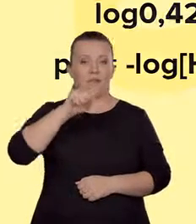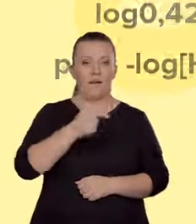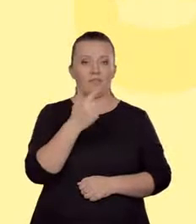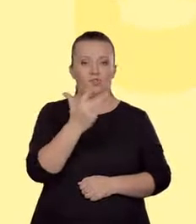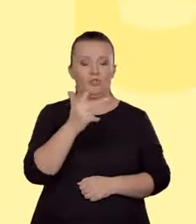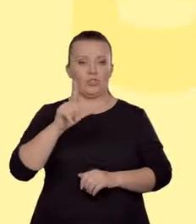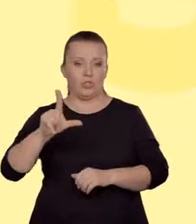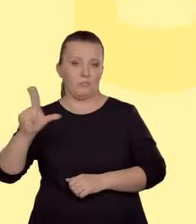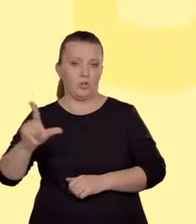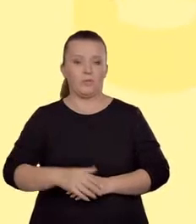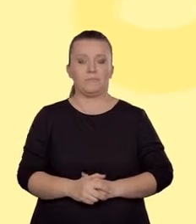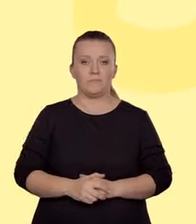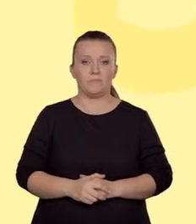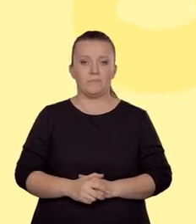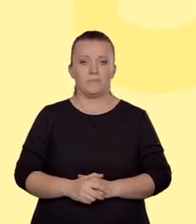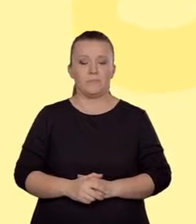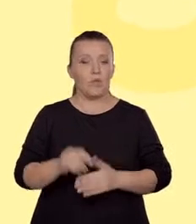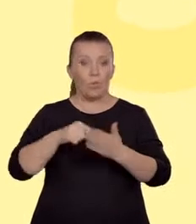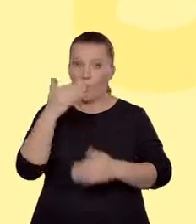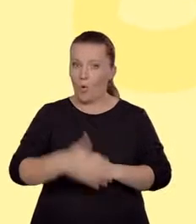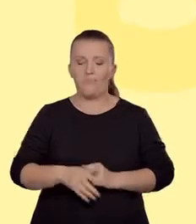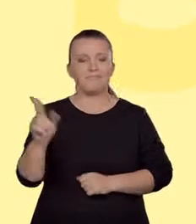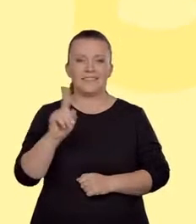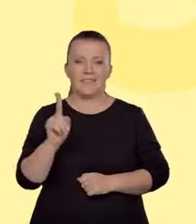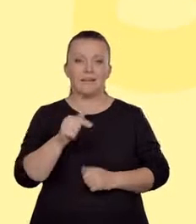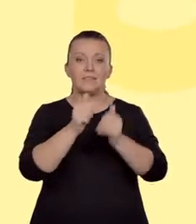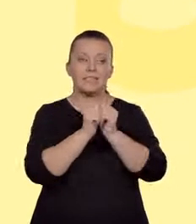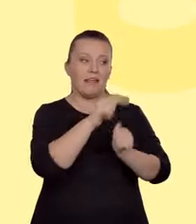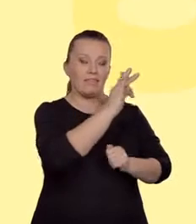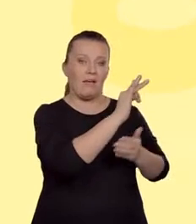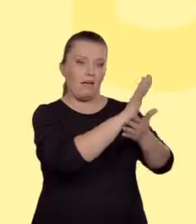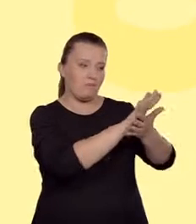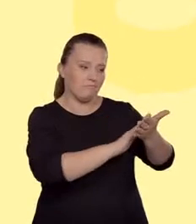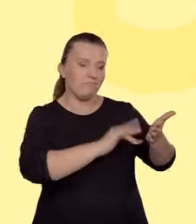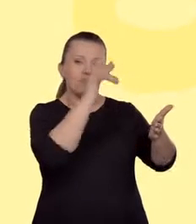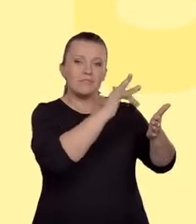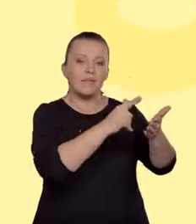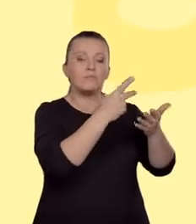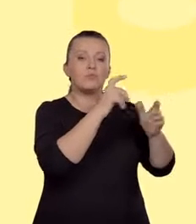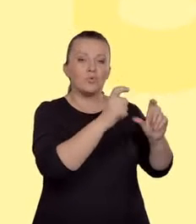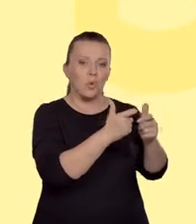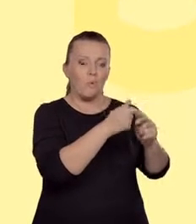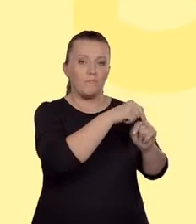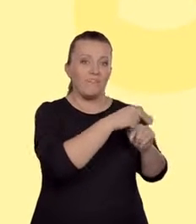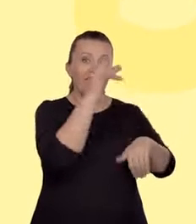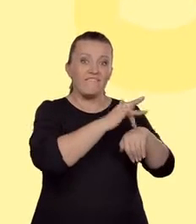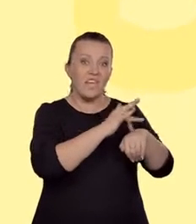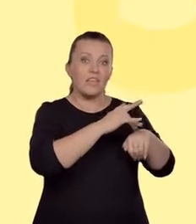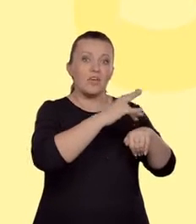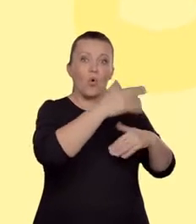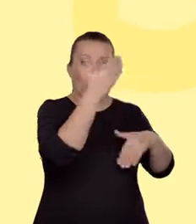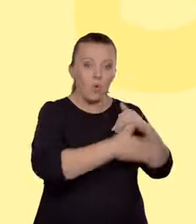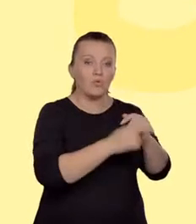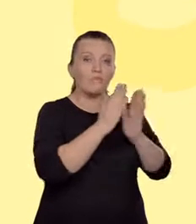2,377. To jednak nie koniec. W poleceniu do zadania czytamy bowiem: wynik końcowy zaokrągli do pierwszego miejsca